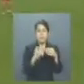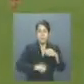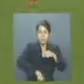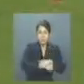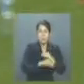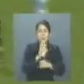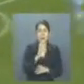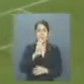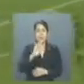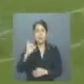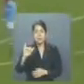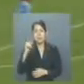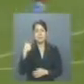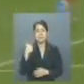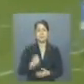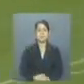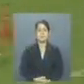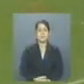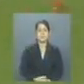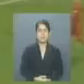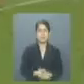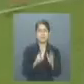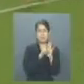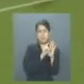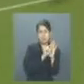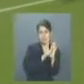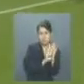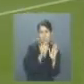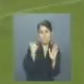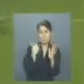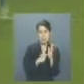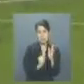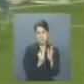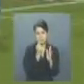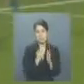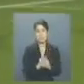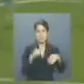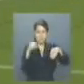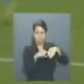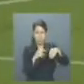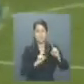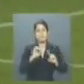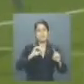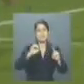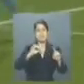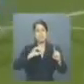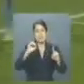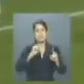กจากฝูงบุนเดสลีก้านาที26โบคุ้มเป็นฝ่ายขึ้นนำไปก่อนจากการยิงของจิโอนี่เฟเดริโก